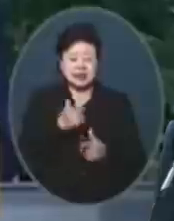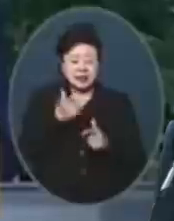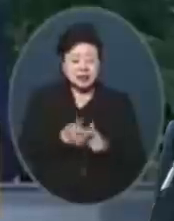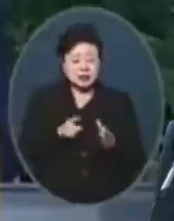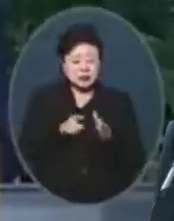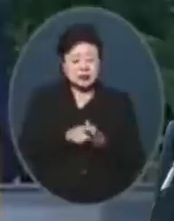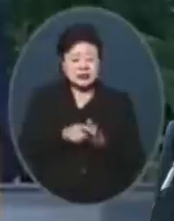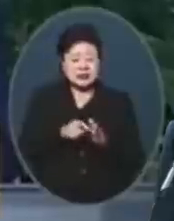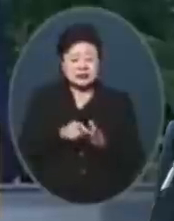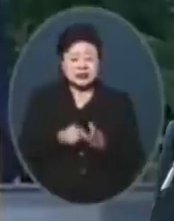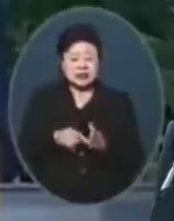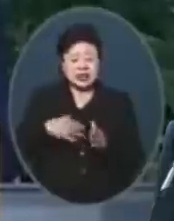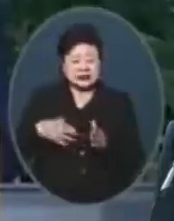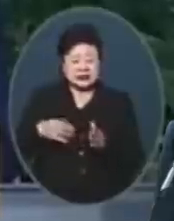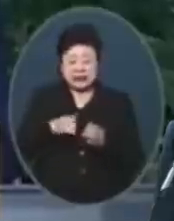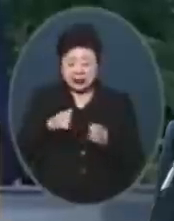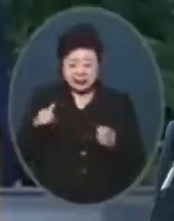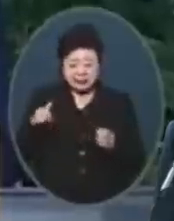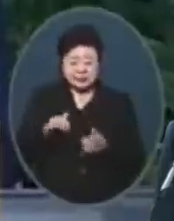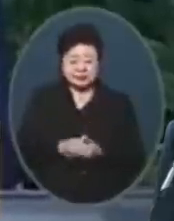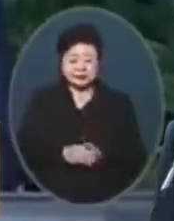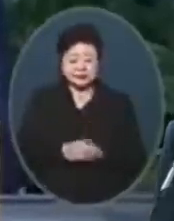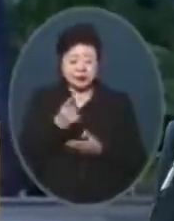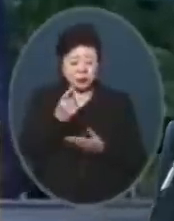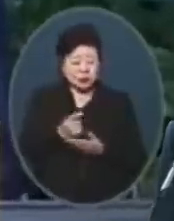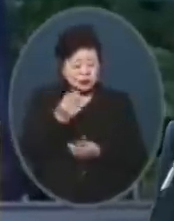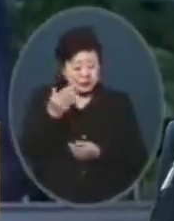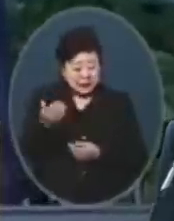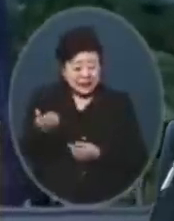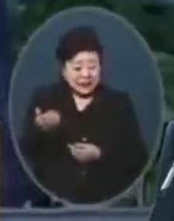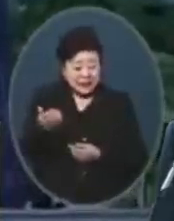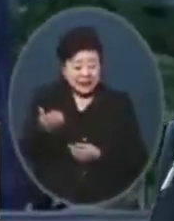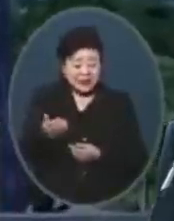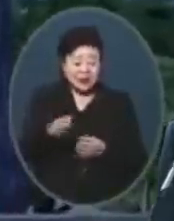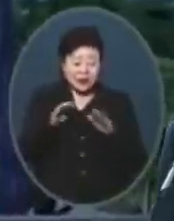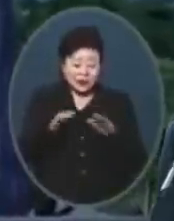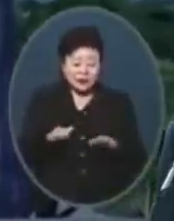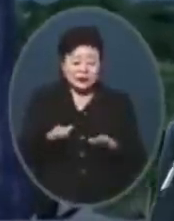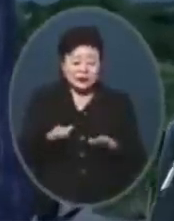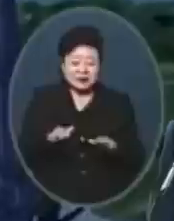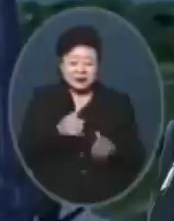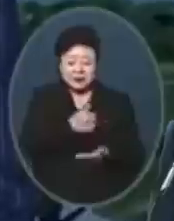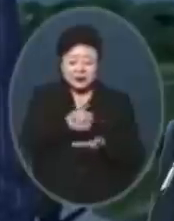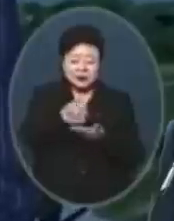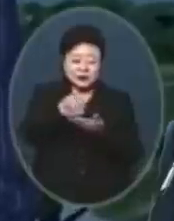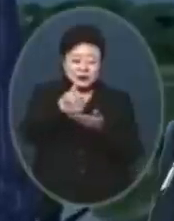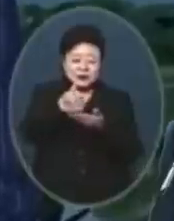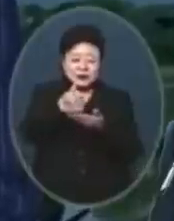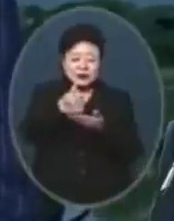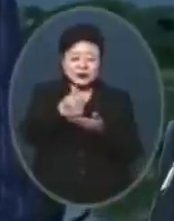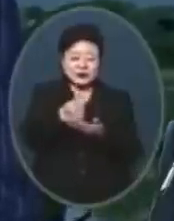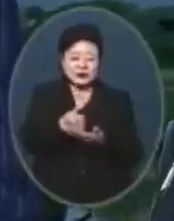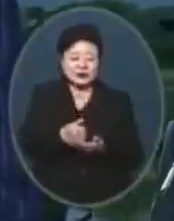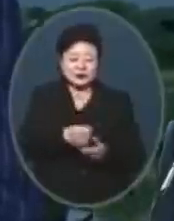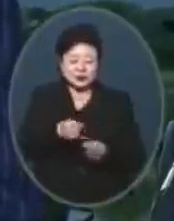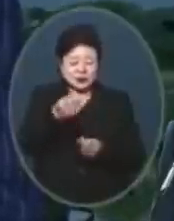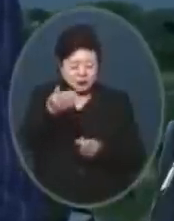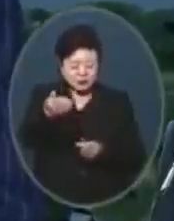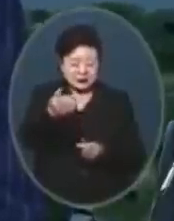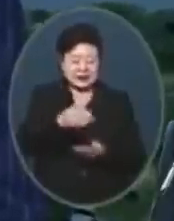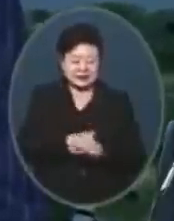예수를 믿지 않는 사람, 이런 분들이 오셨으면 오늘 주님을 믿고 구원을 받을 수 있는